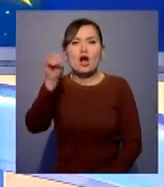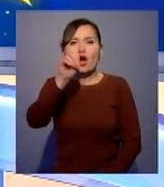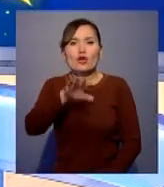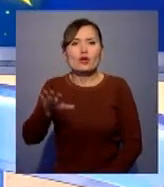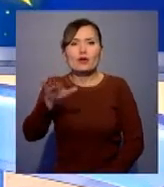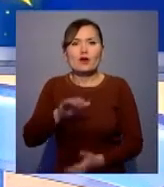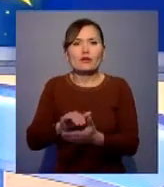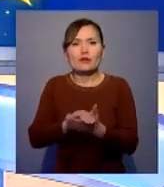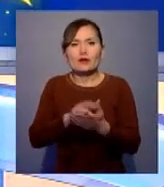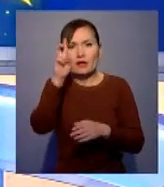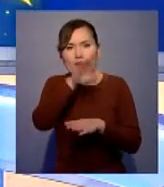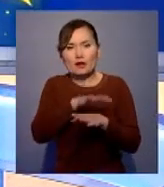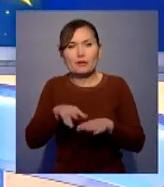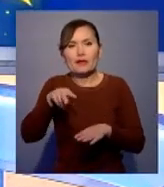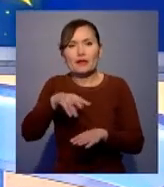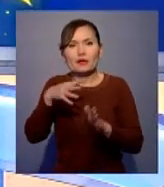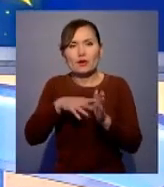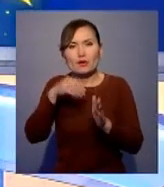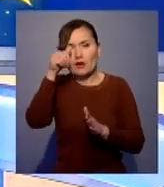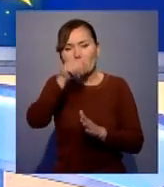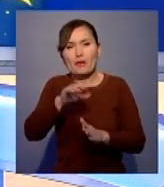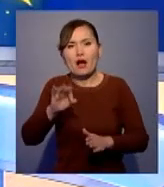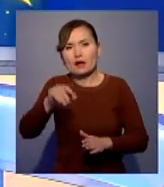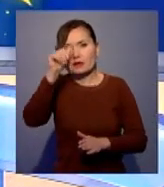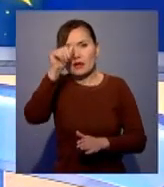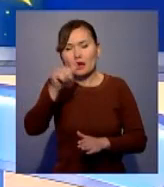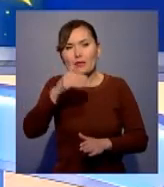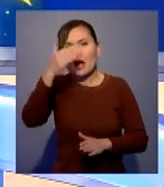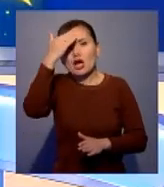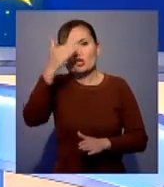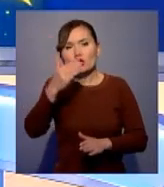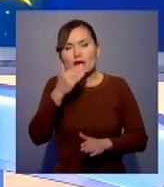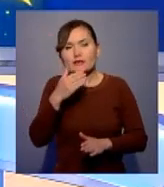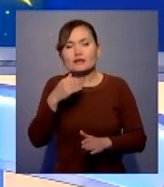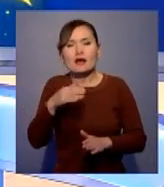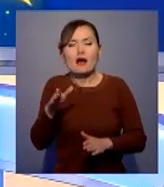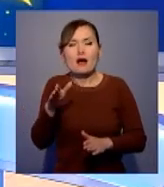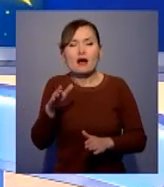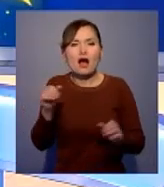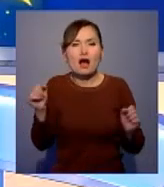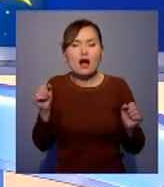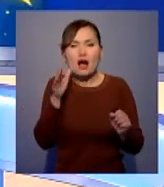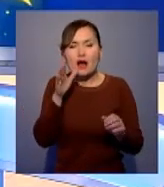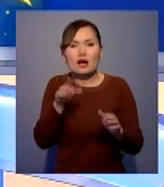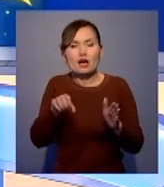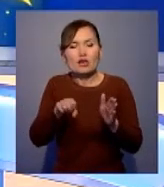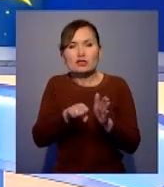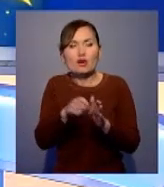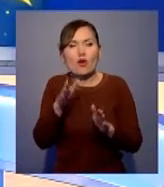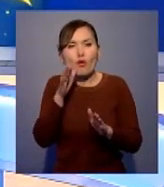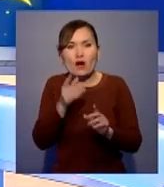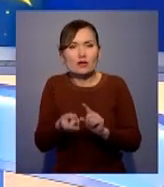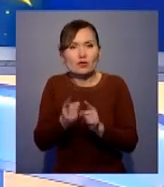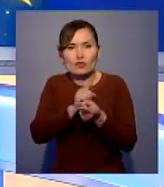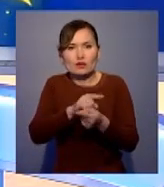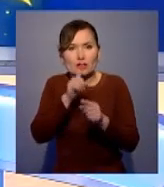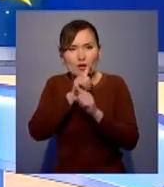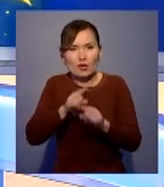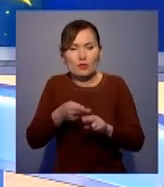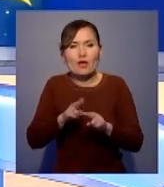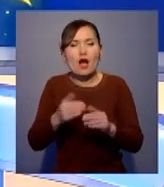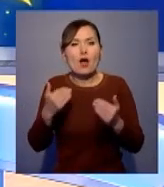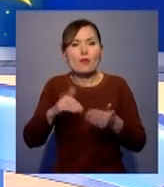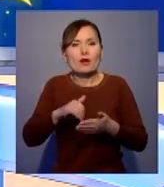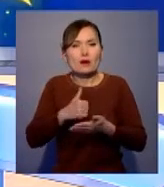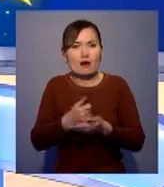Еуроодақ елдері 2019 жылдың қазан айынан бастап жазғы және қысқы уақыт өлшеміне көшпейтін болады. Бұл туралы Еурокомиссия мүшесі Виолетта